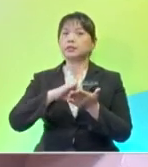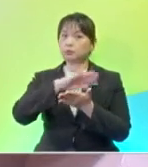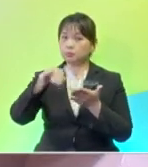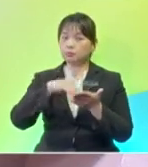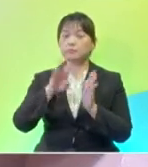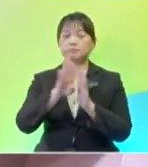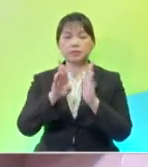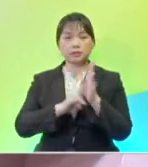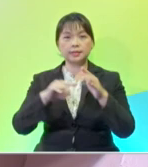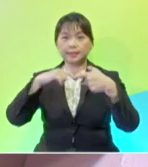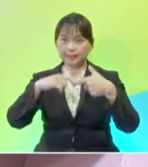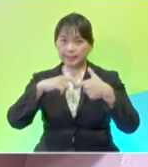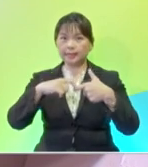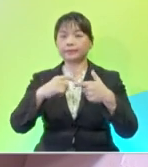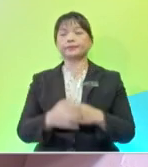kenapa